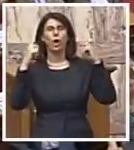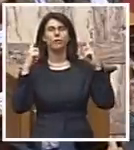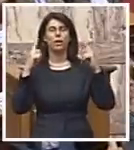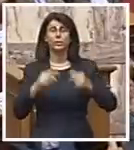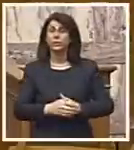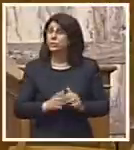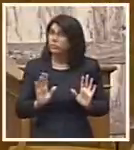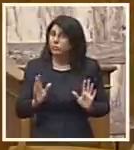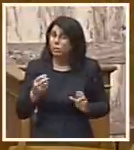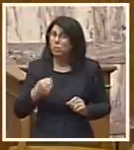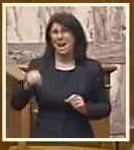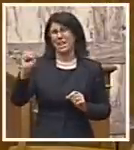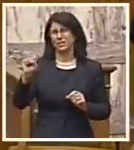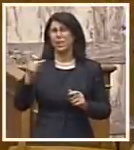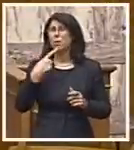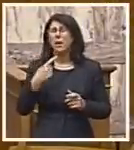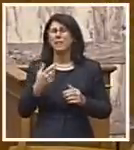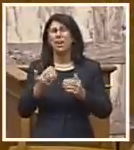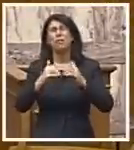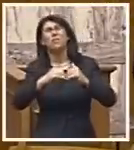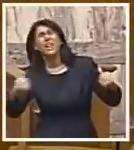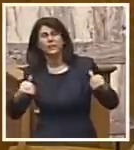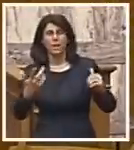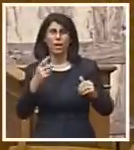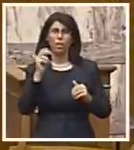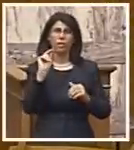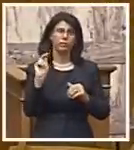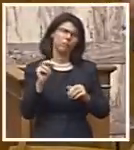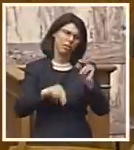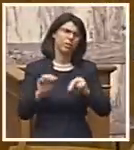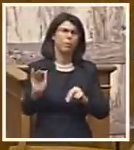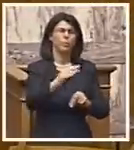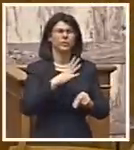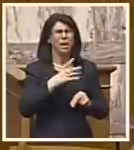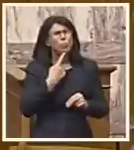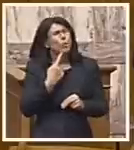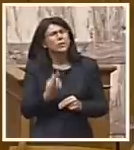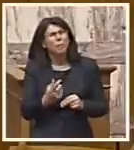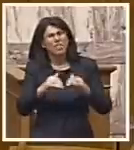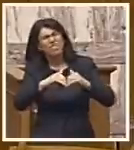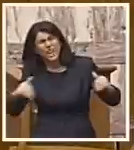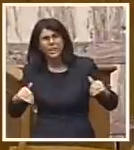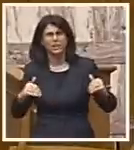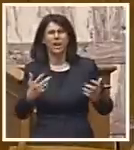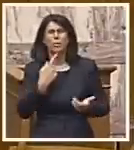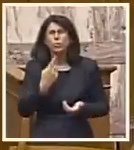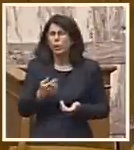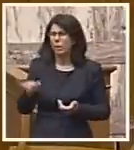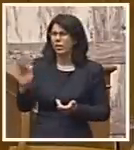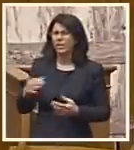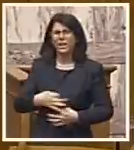Μην αρνείστε ούτε να μιλάτε για διχαστικά δημοψηφίσματα. Ποιος σας μίλησε για διχαστικά δημοψηφίσματα, κύριε